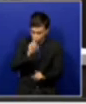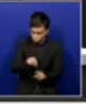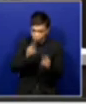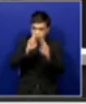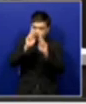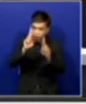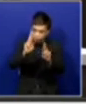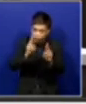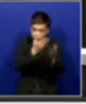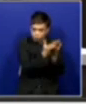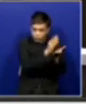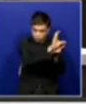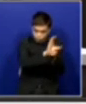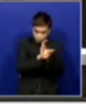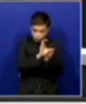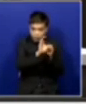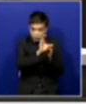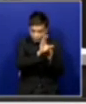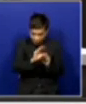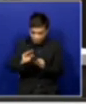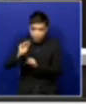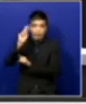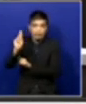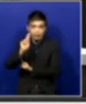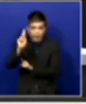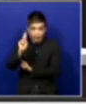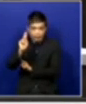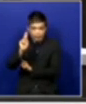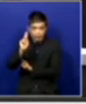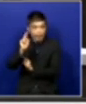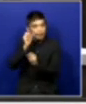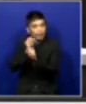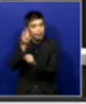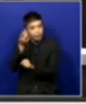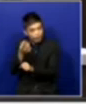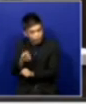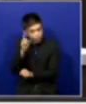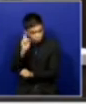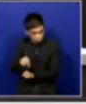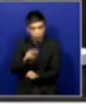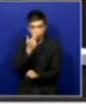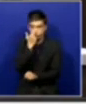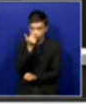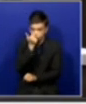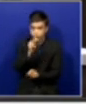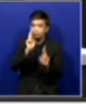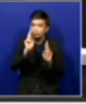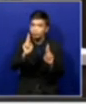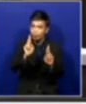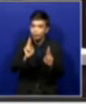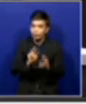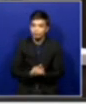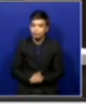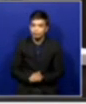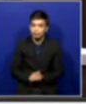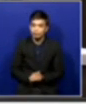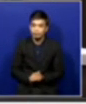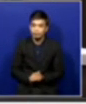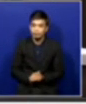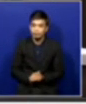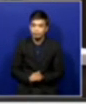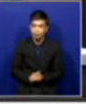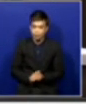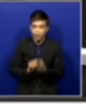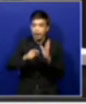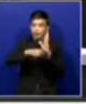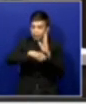ใช้ไม่ว่าทางตรงหรือทางอ้อมในฐานะเป็นสมาชิกหรือกรรมการท่านประธานครับจากหลักการและเหตุผ